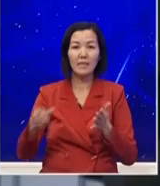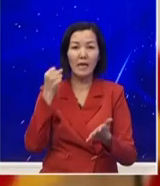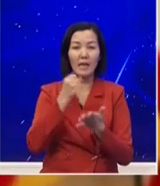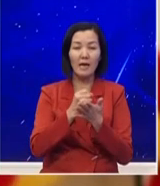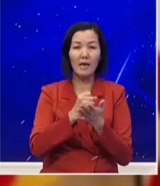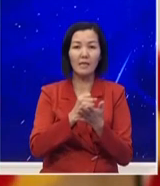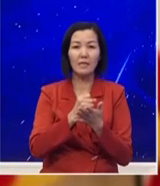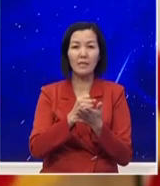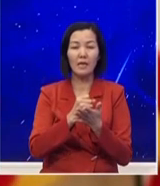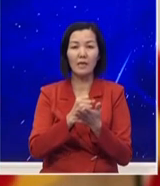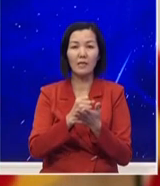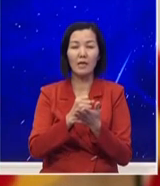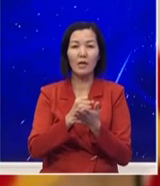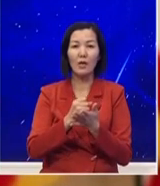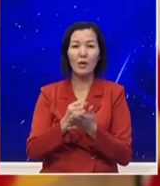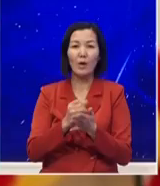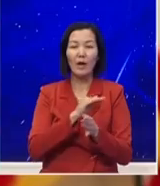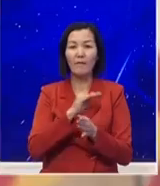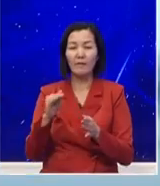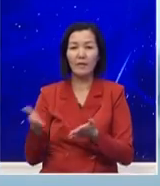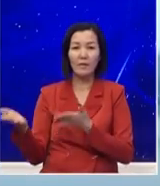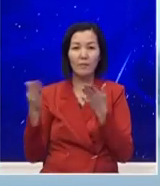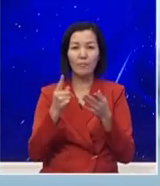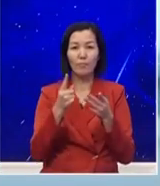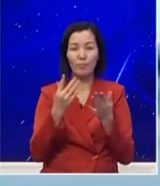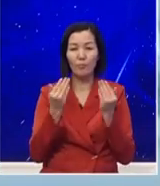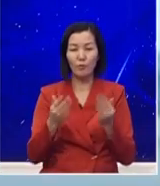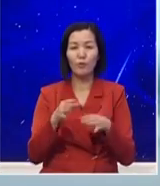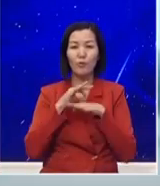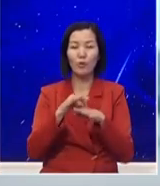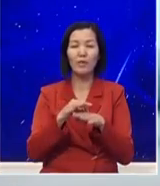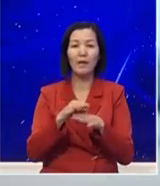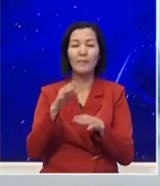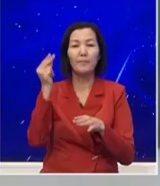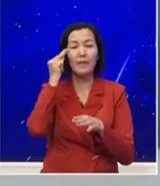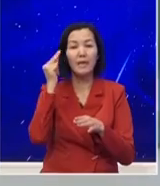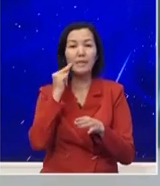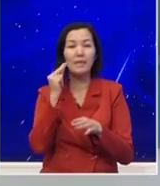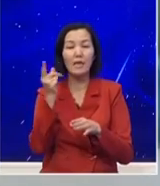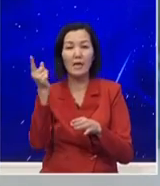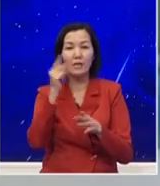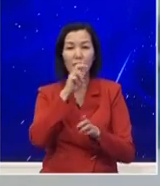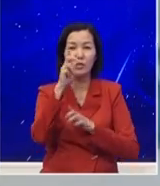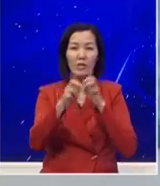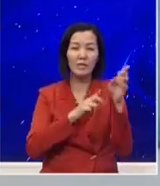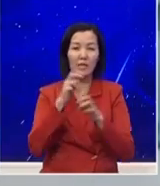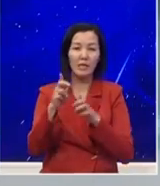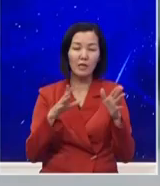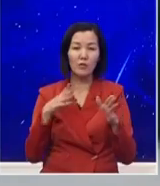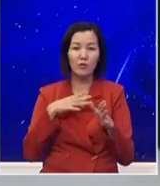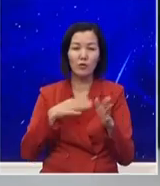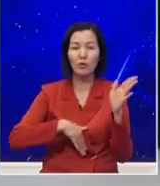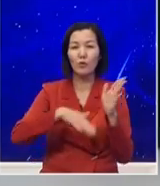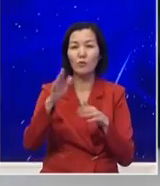Джо Байденді ұлықтау рәсімі бүгін өтті. Қытай ұялы байланысқа арналған жаңа жер серігін ұшырды. Озық қондырға